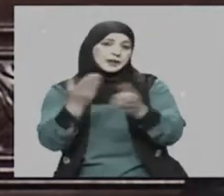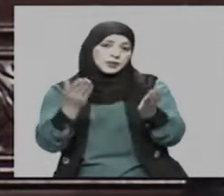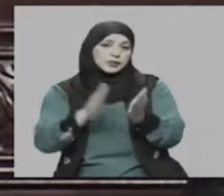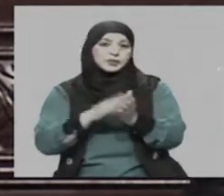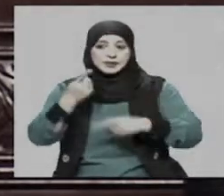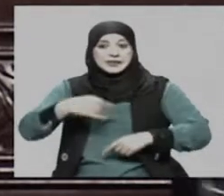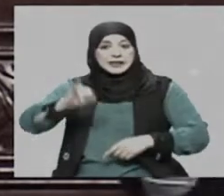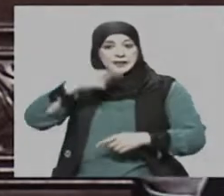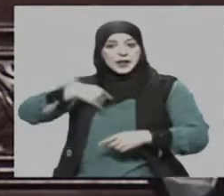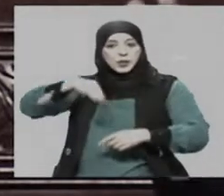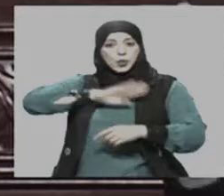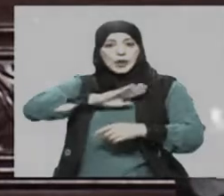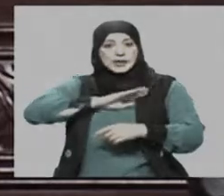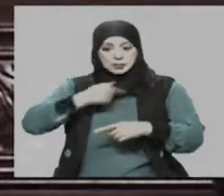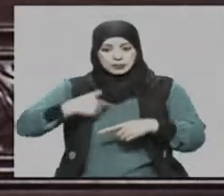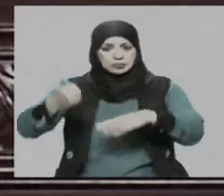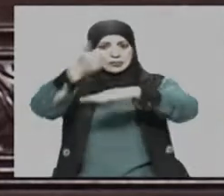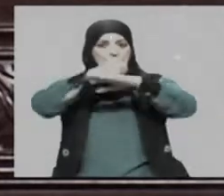توليت المسؤولية